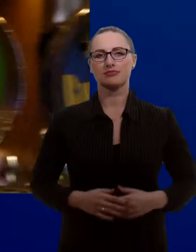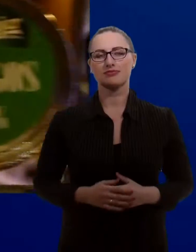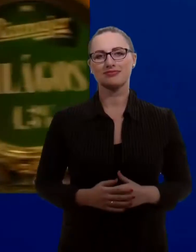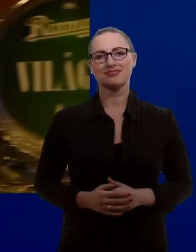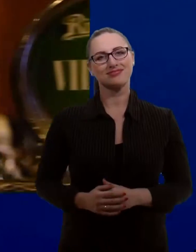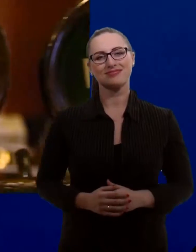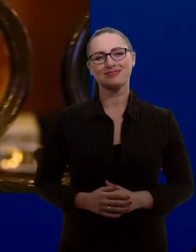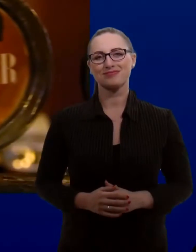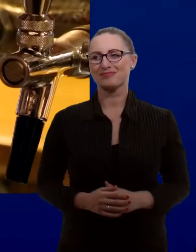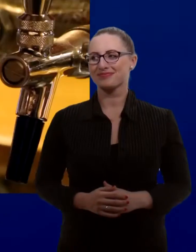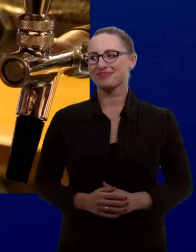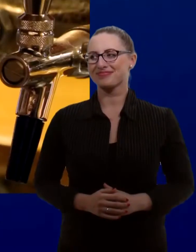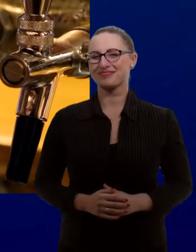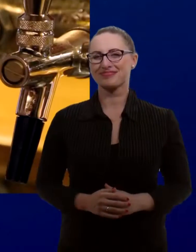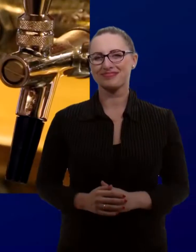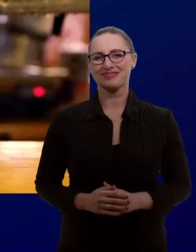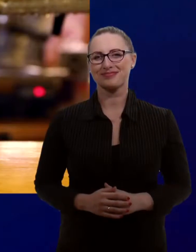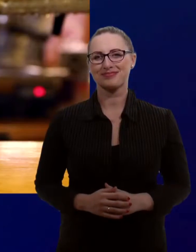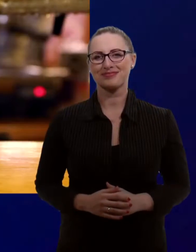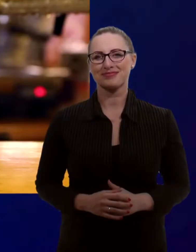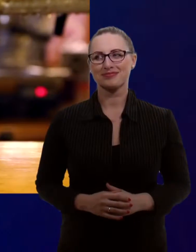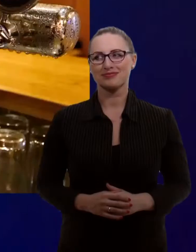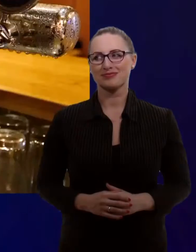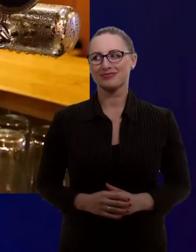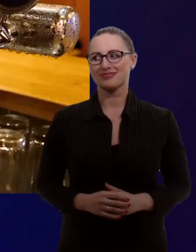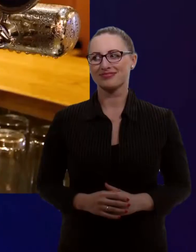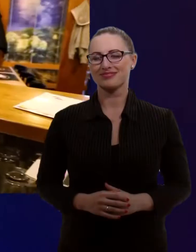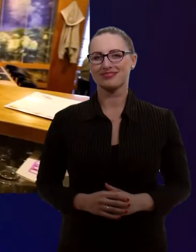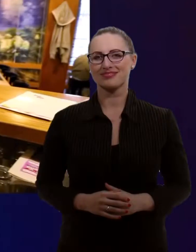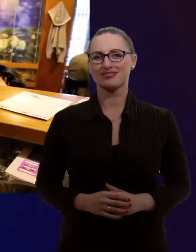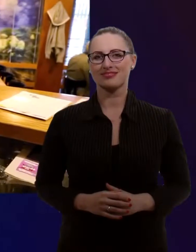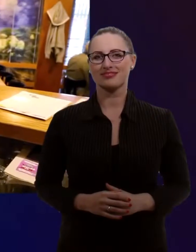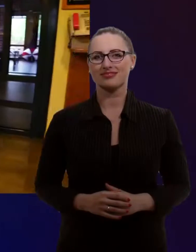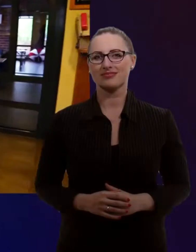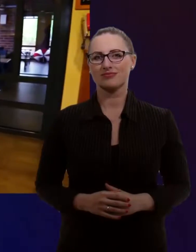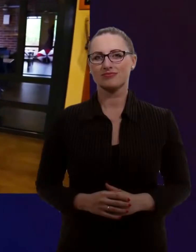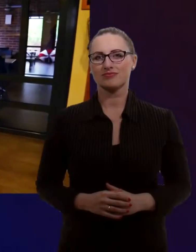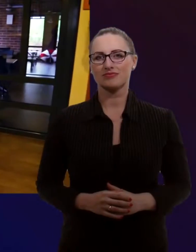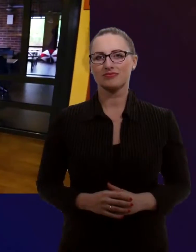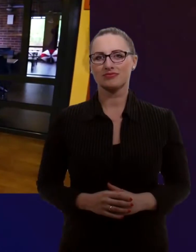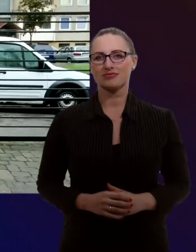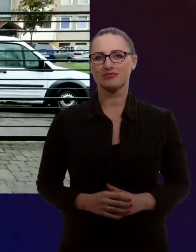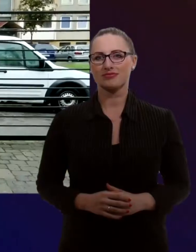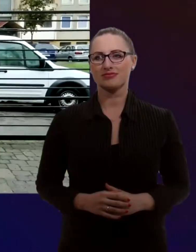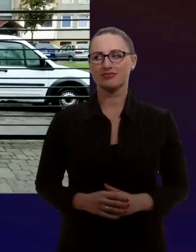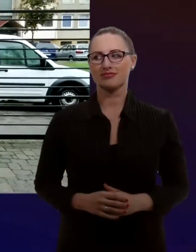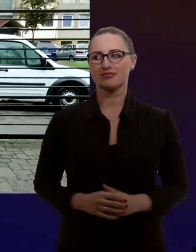Lög ide a sört, ide a sört, ide a sört.